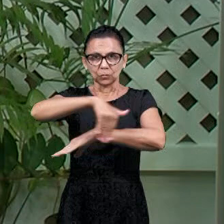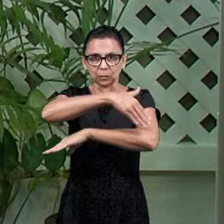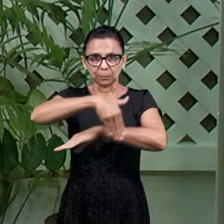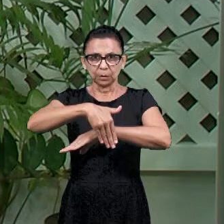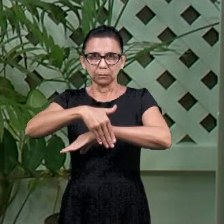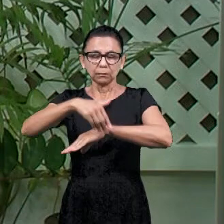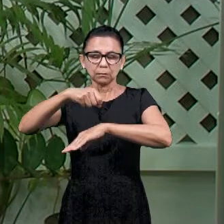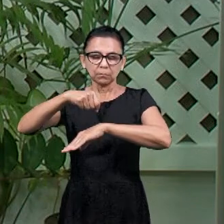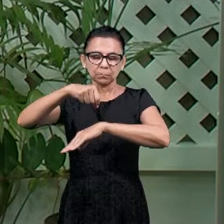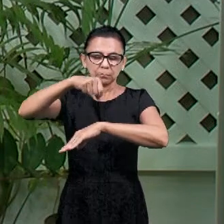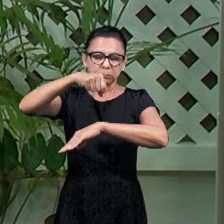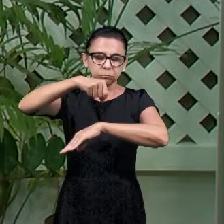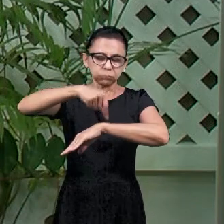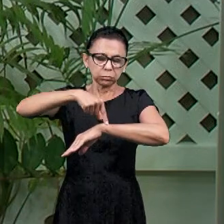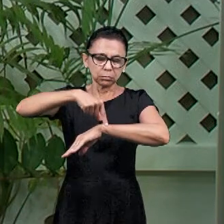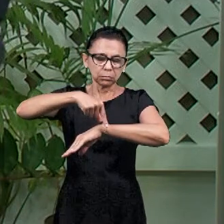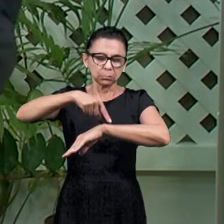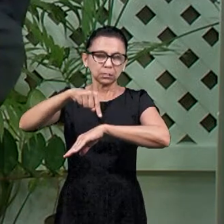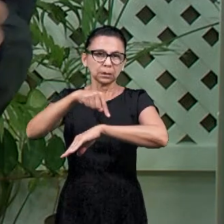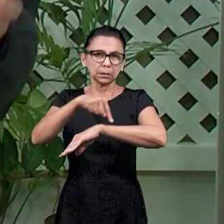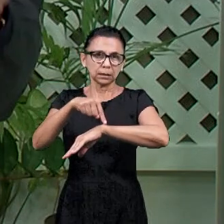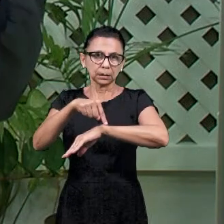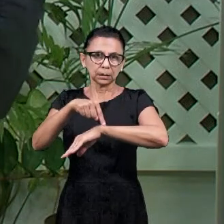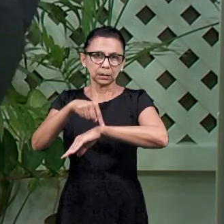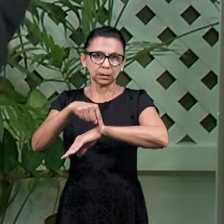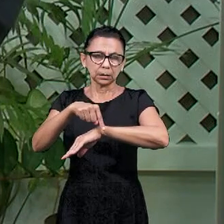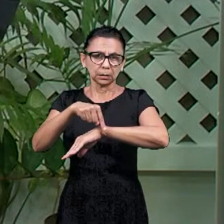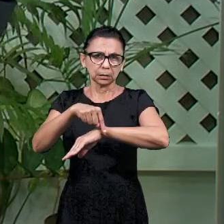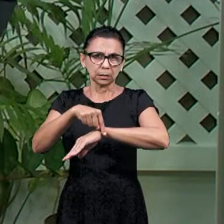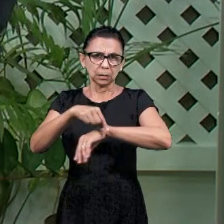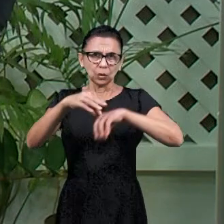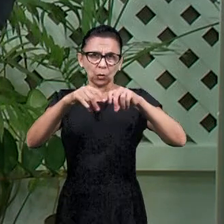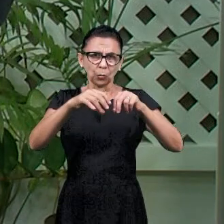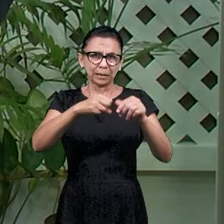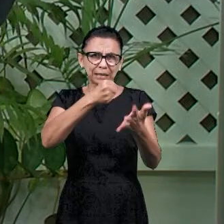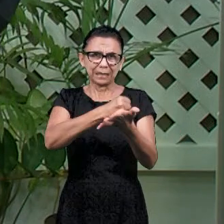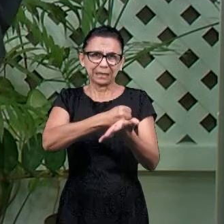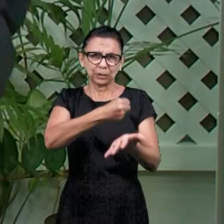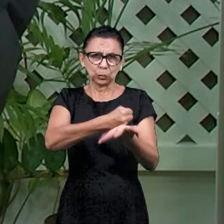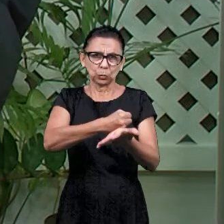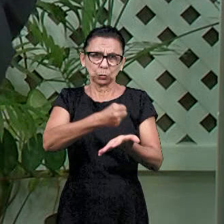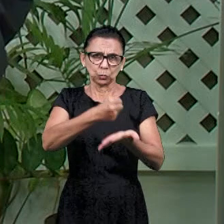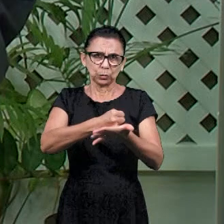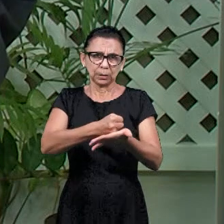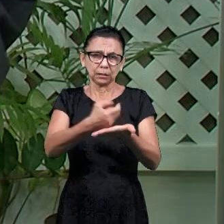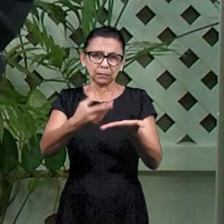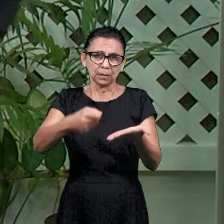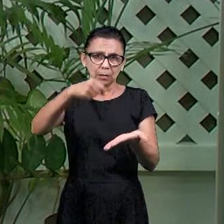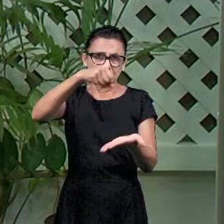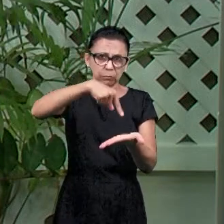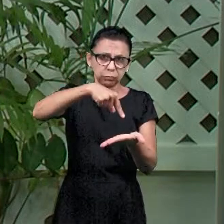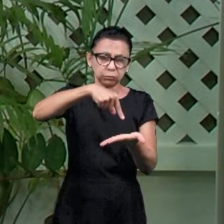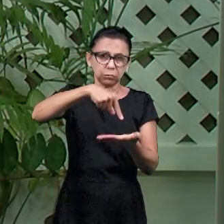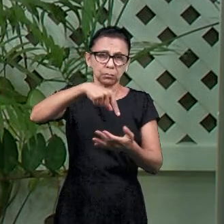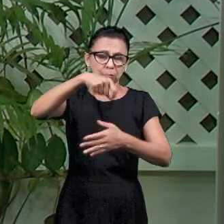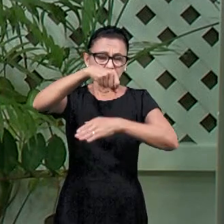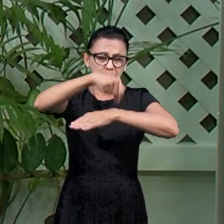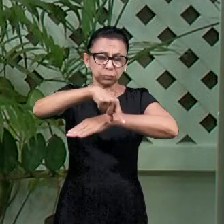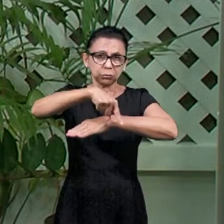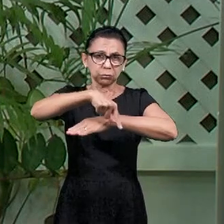est jetée au bord du chemin. Elle reste dans un sol desséché.